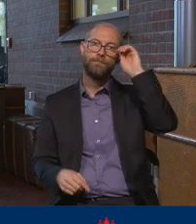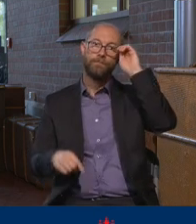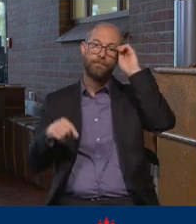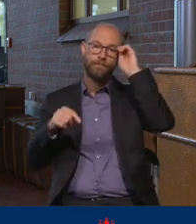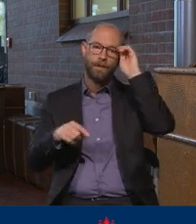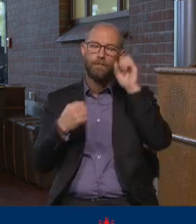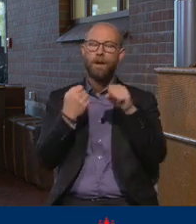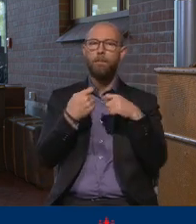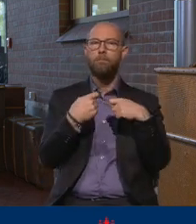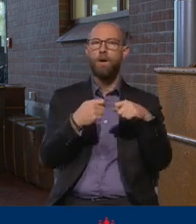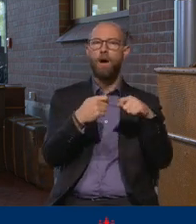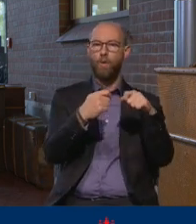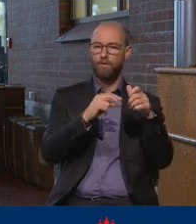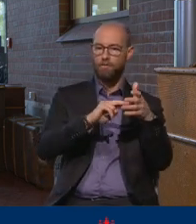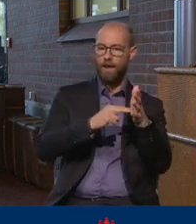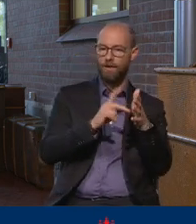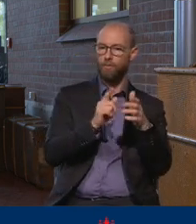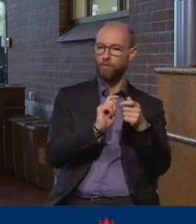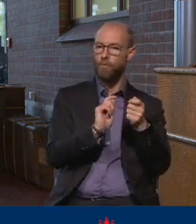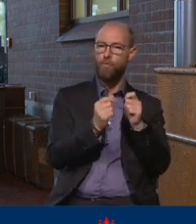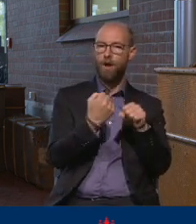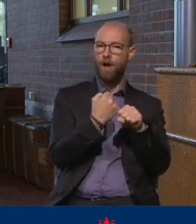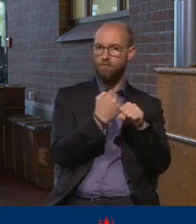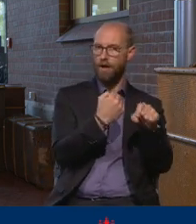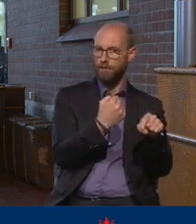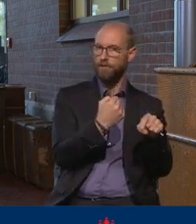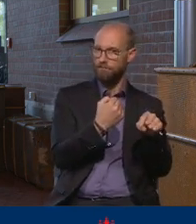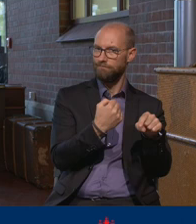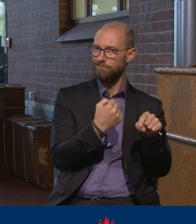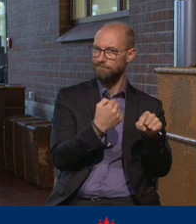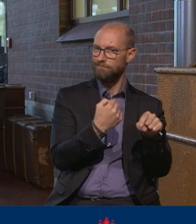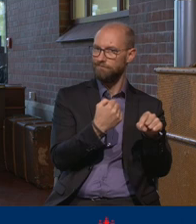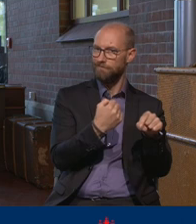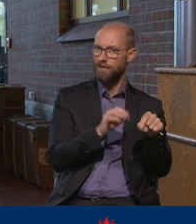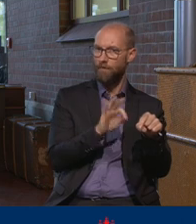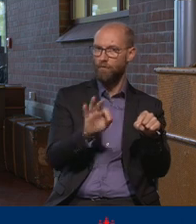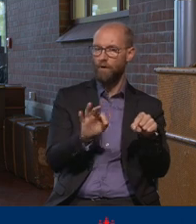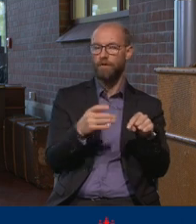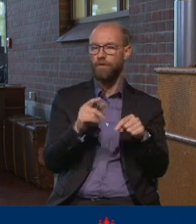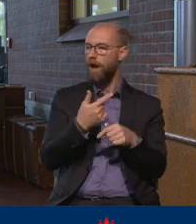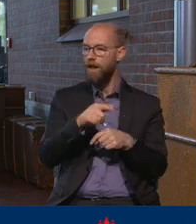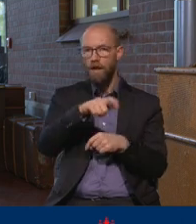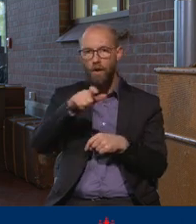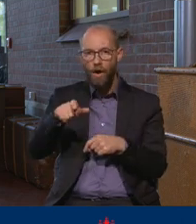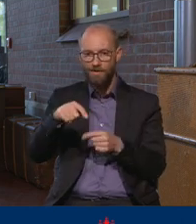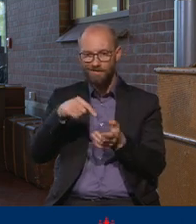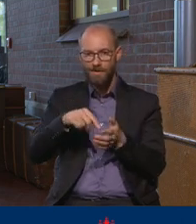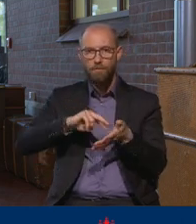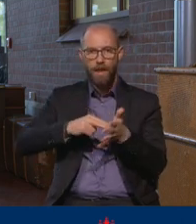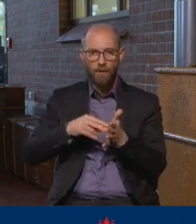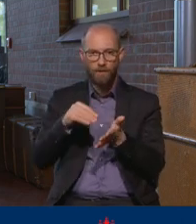bebauungspläne erforderlich machen und dies verlangt natürlich von allen beteiligten einen